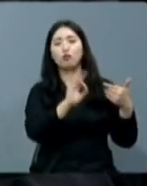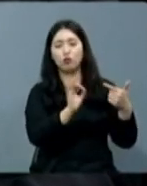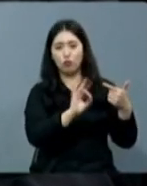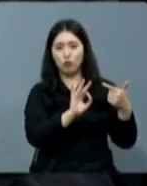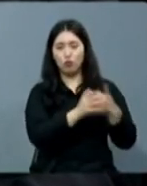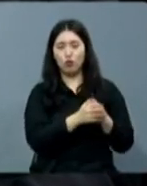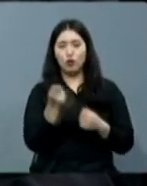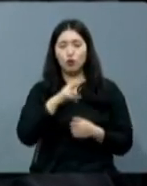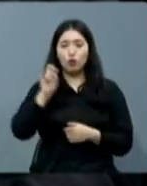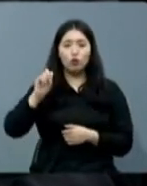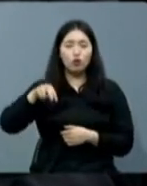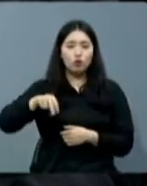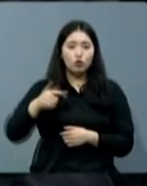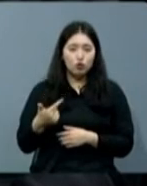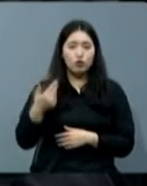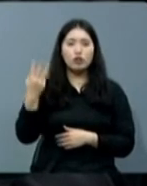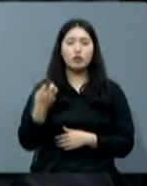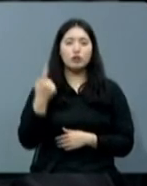49.1%. 그다음에 윤석열